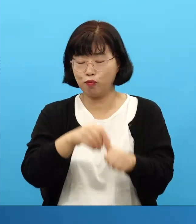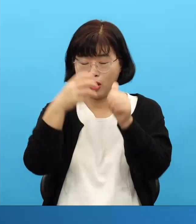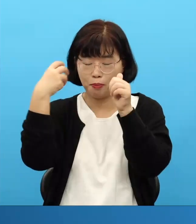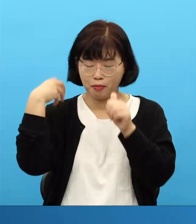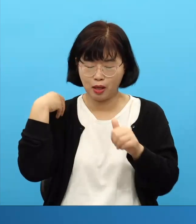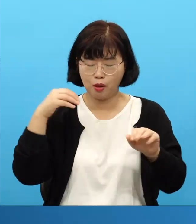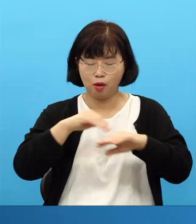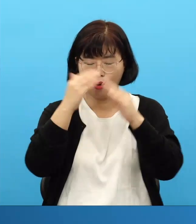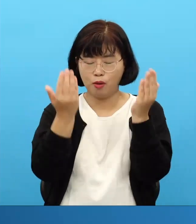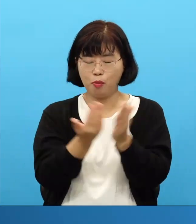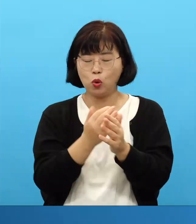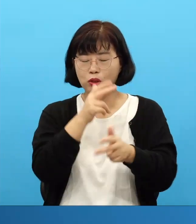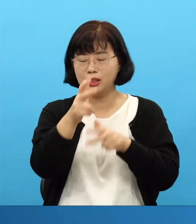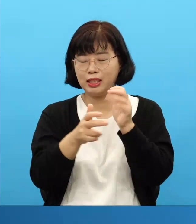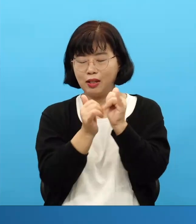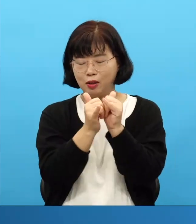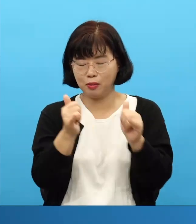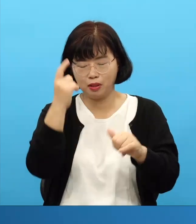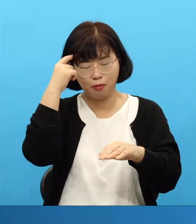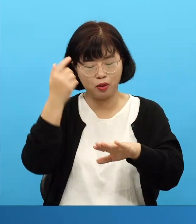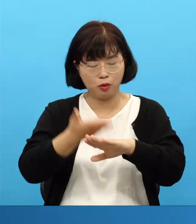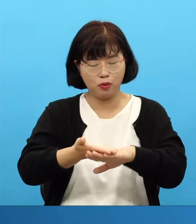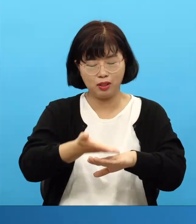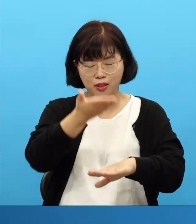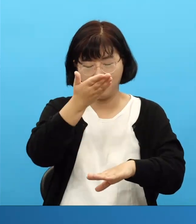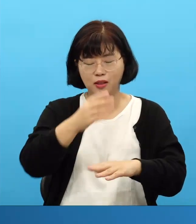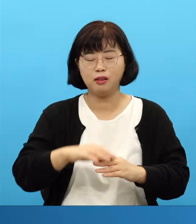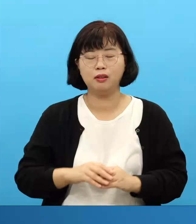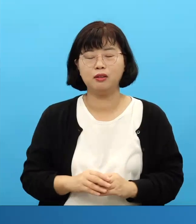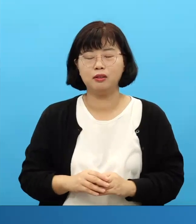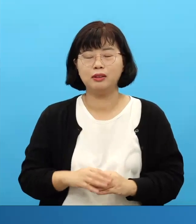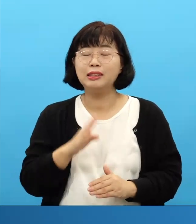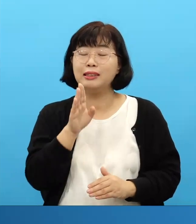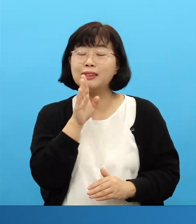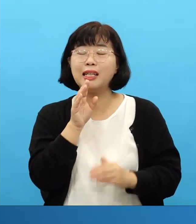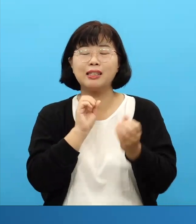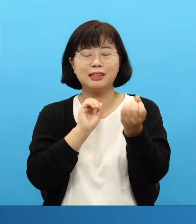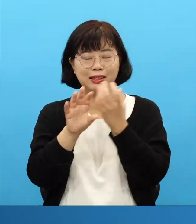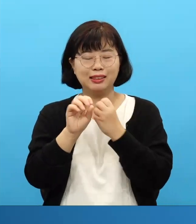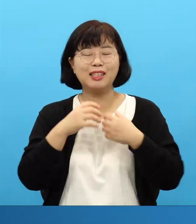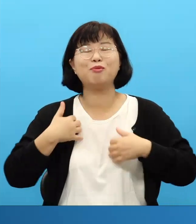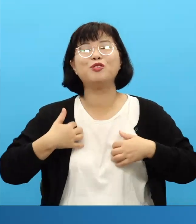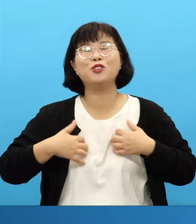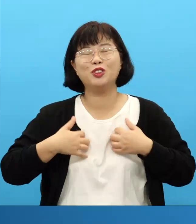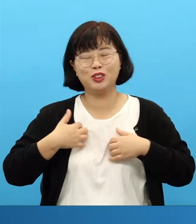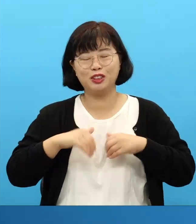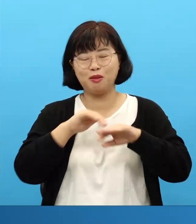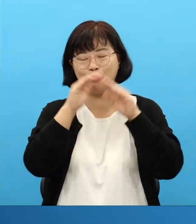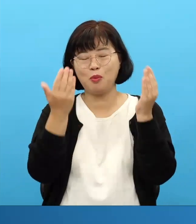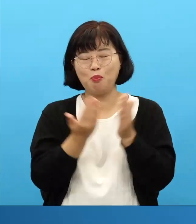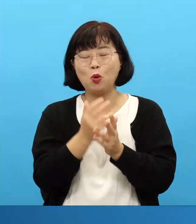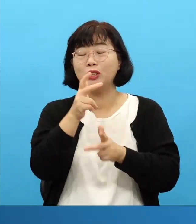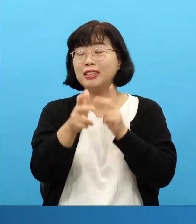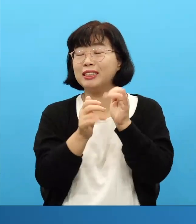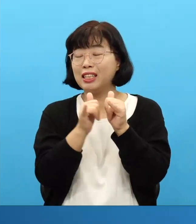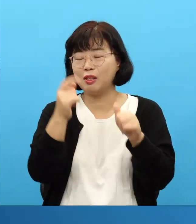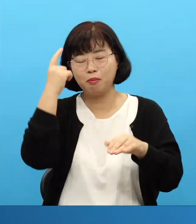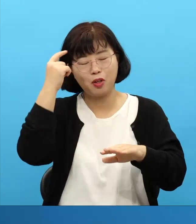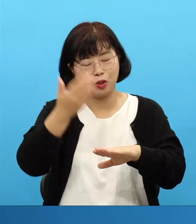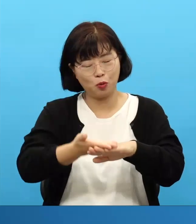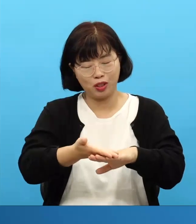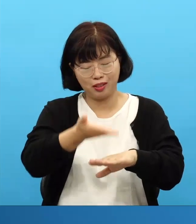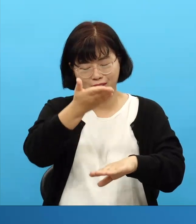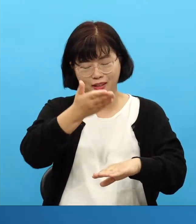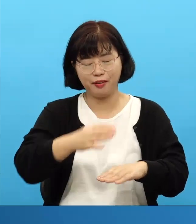모든 산업인들 위해 Upon all the business who will save the world, 참된 응답을 누릴 모든 산업인들 Upon 위해 all the business who